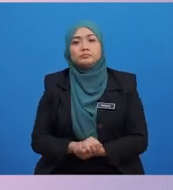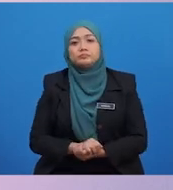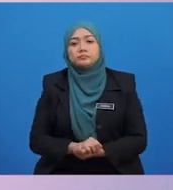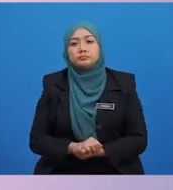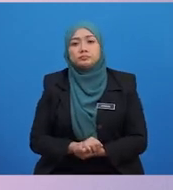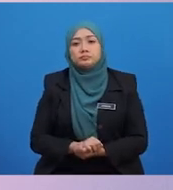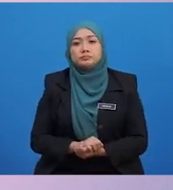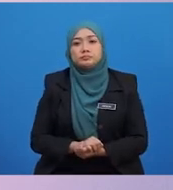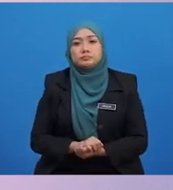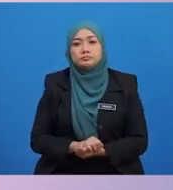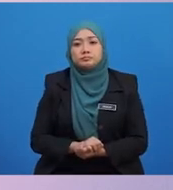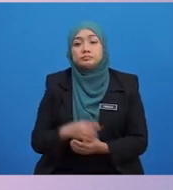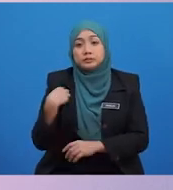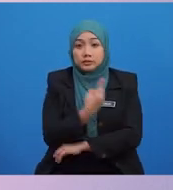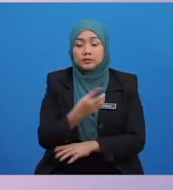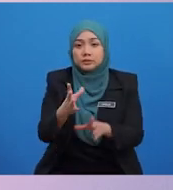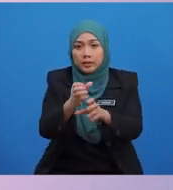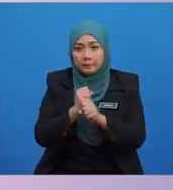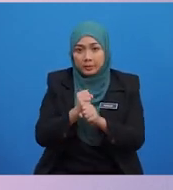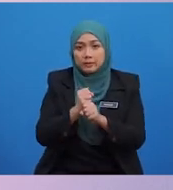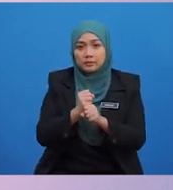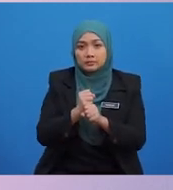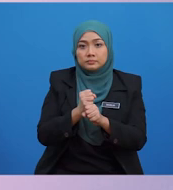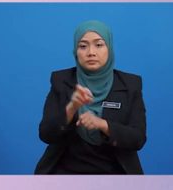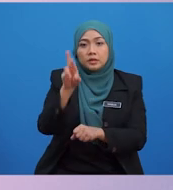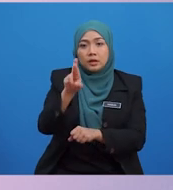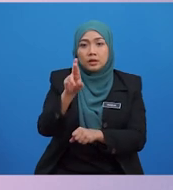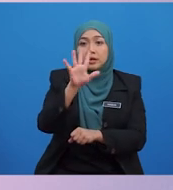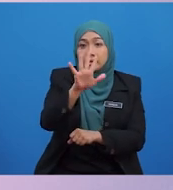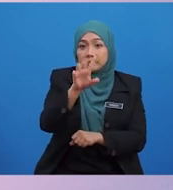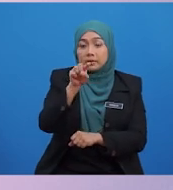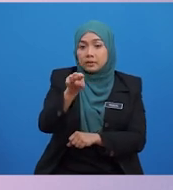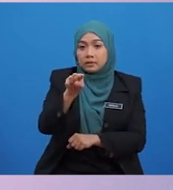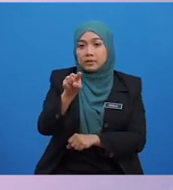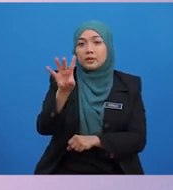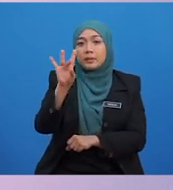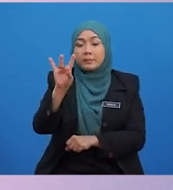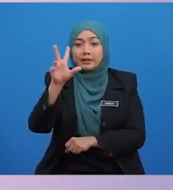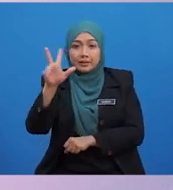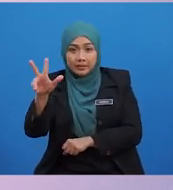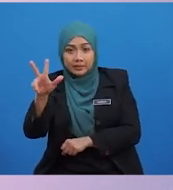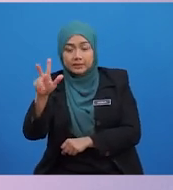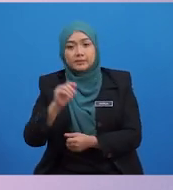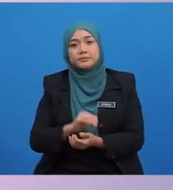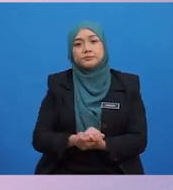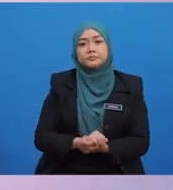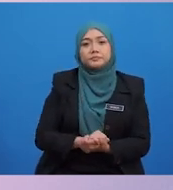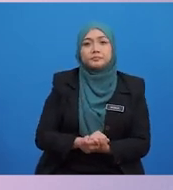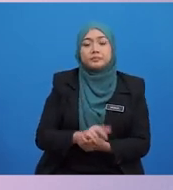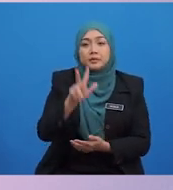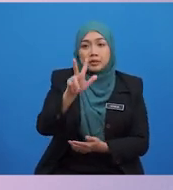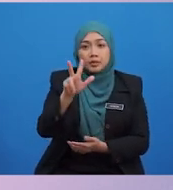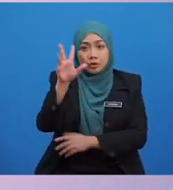site bersama dengan 58313 pulau kepulauan 96 Raja Veer